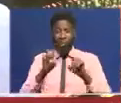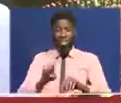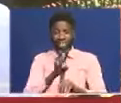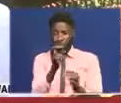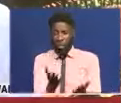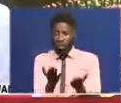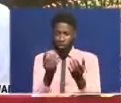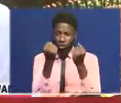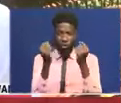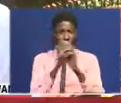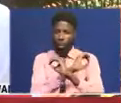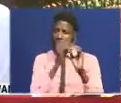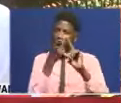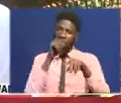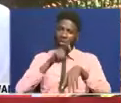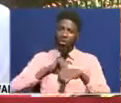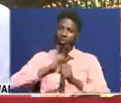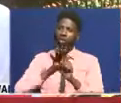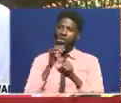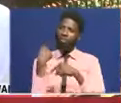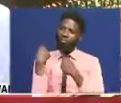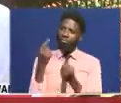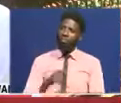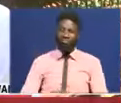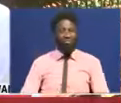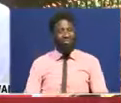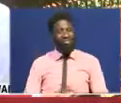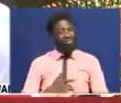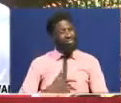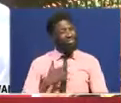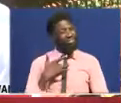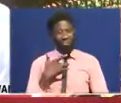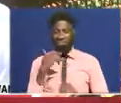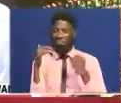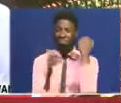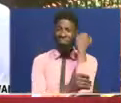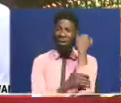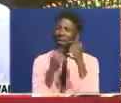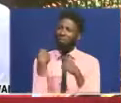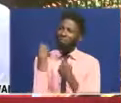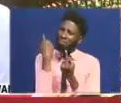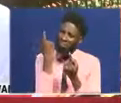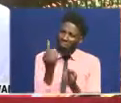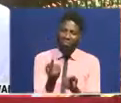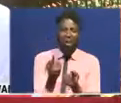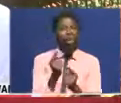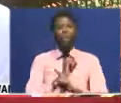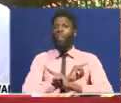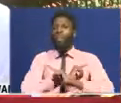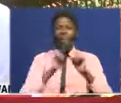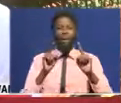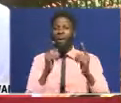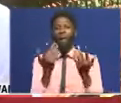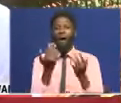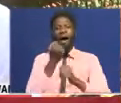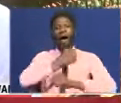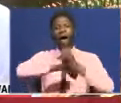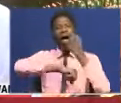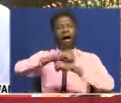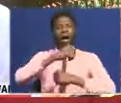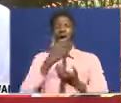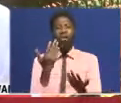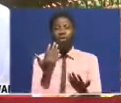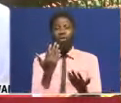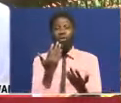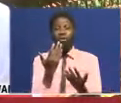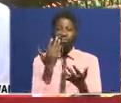unfortunate that up to now there is nothing that has been done. No formal arrest done, no